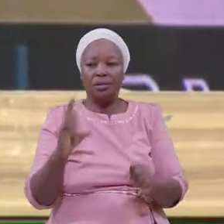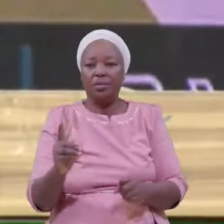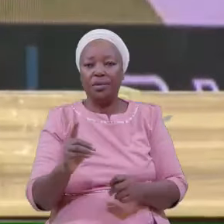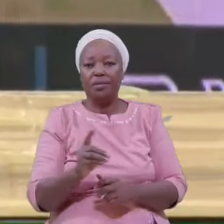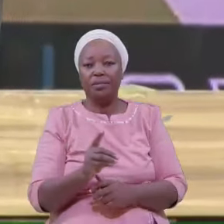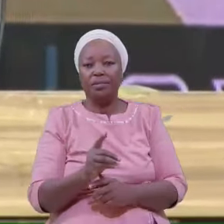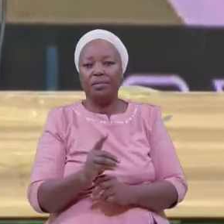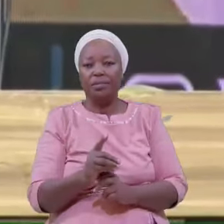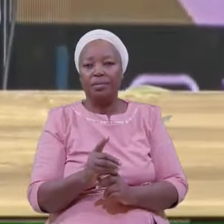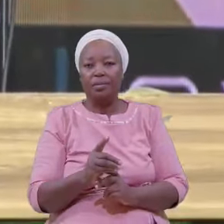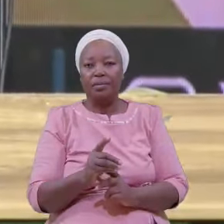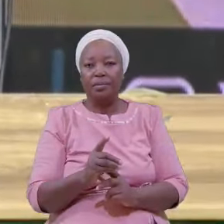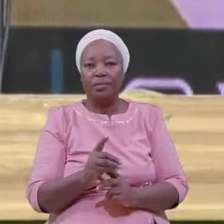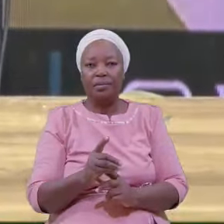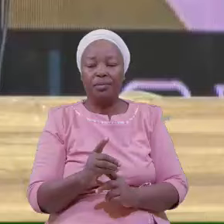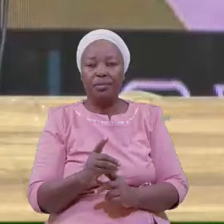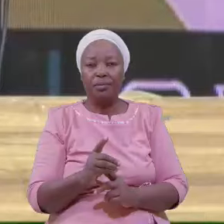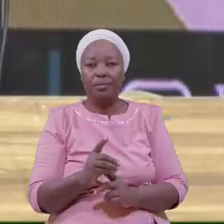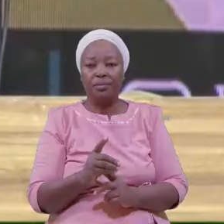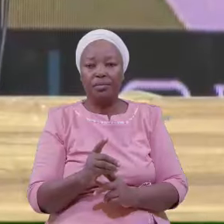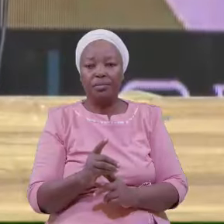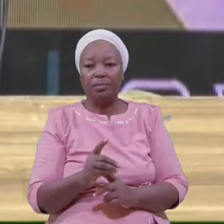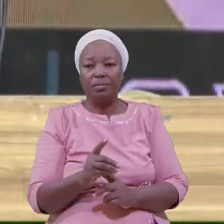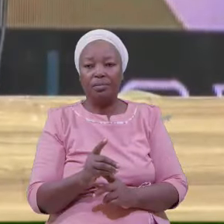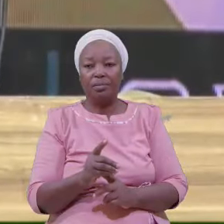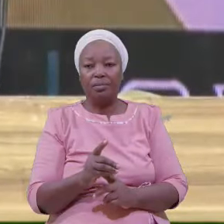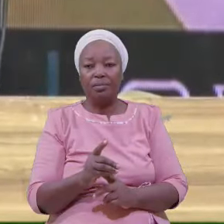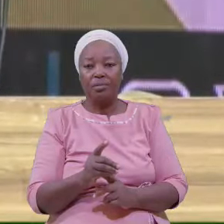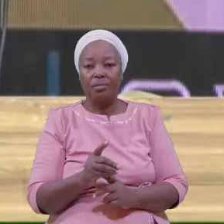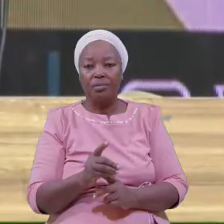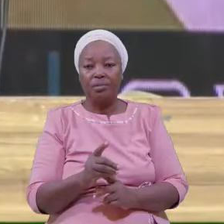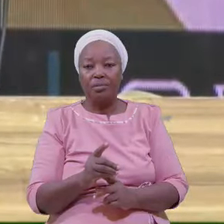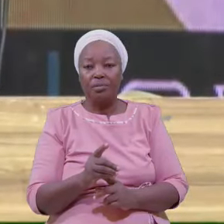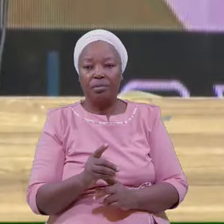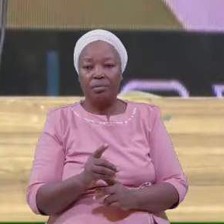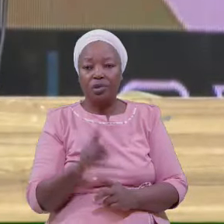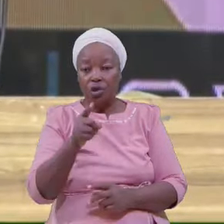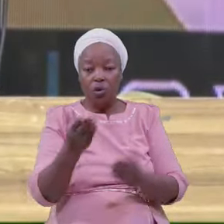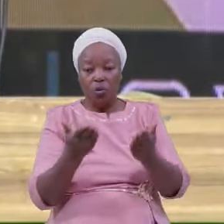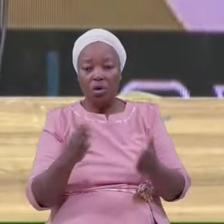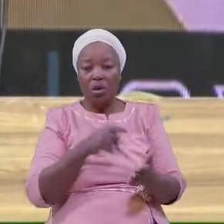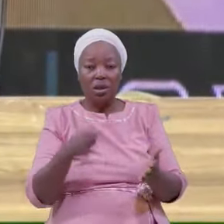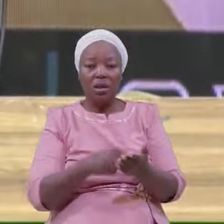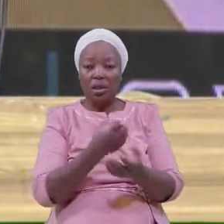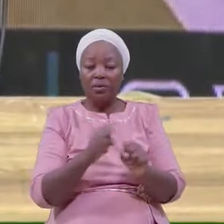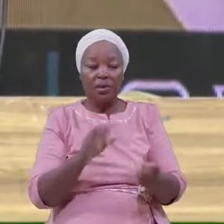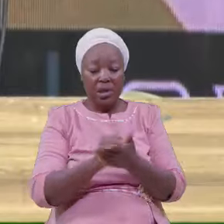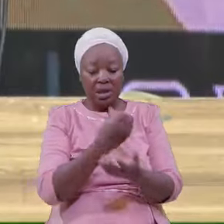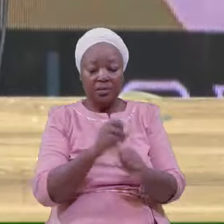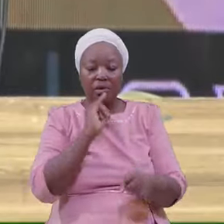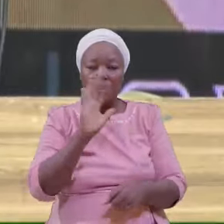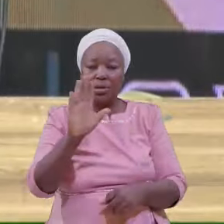Panginoon, tumingala ka sa Panginoon, at tanggapin mo siya, at ikaw ay maliligtas. That salvation is yours tonight.